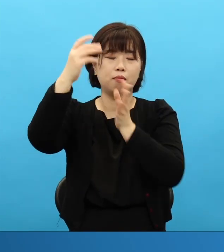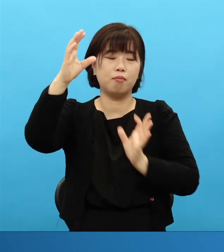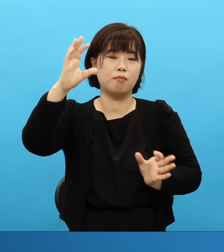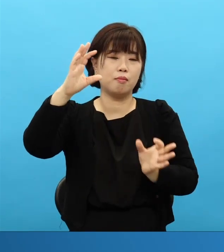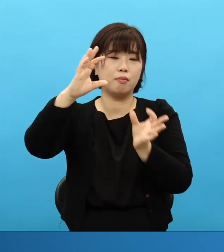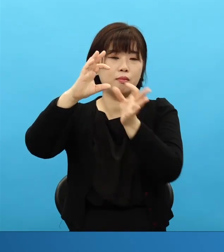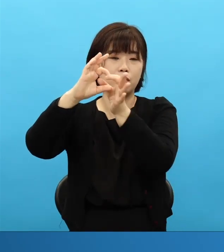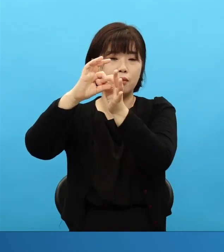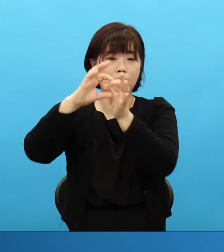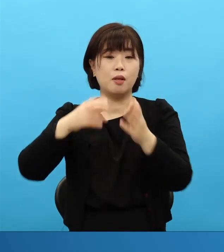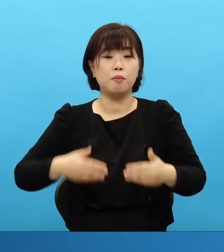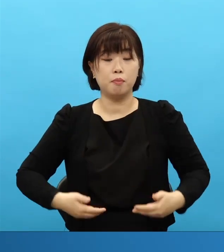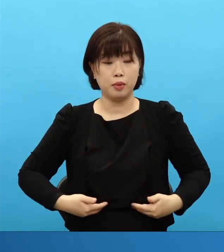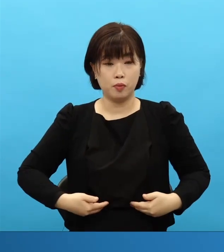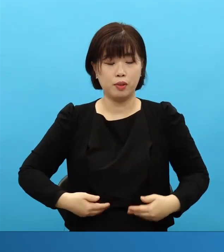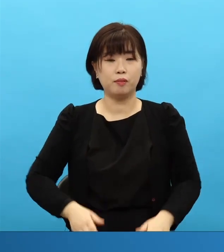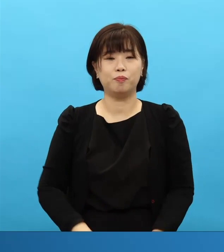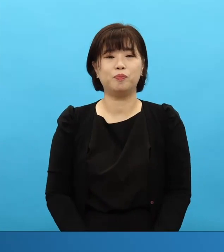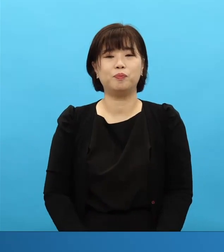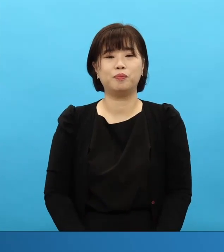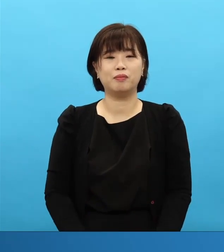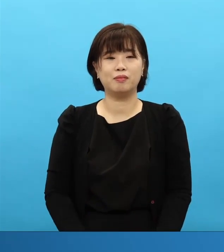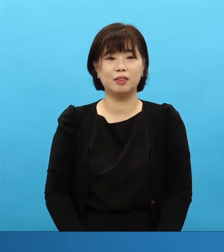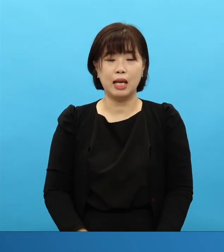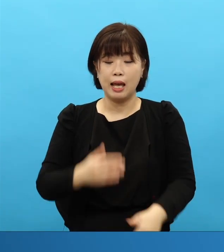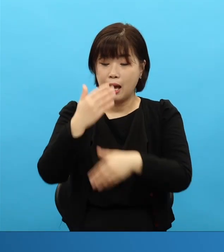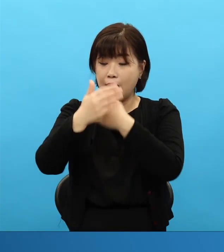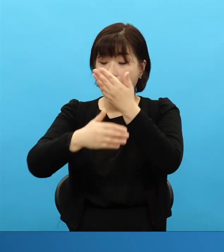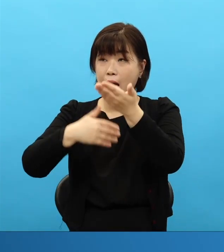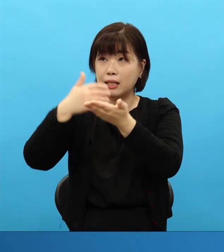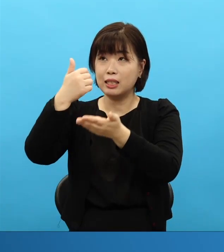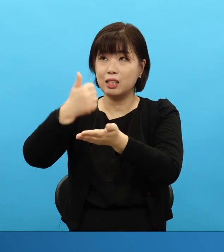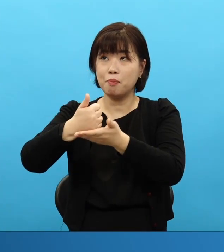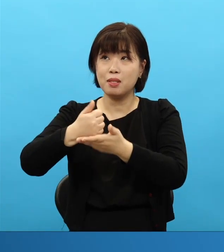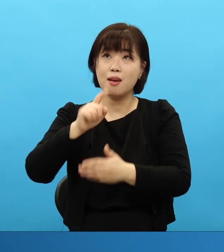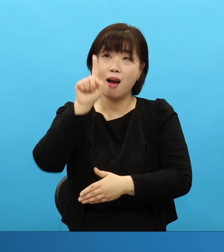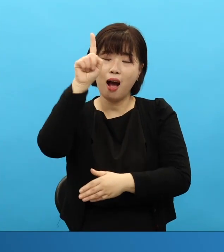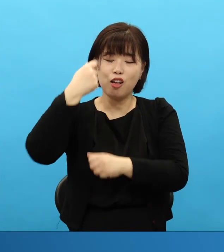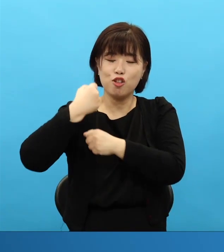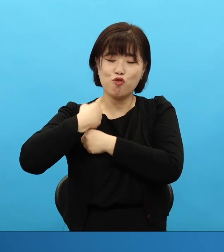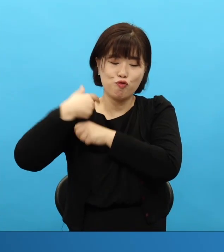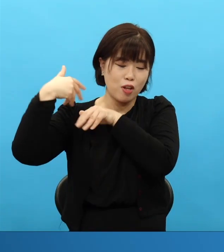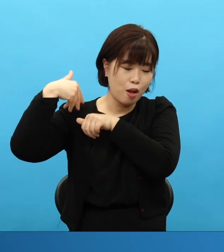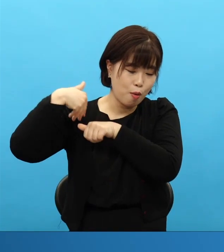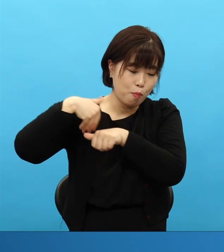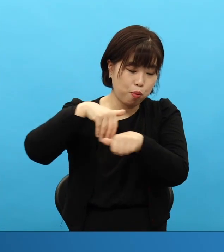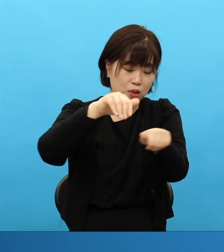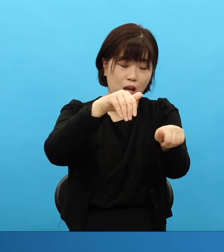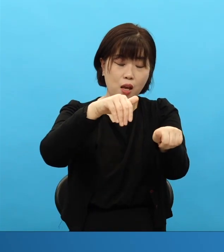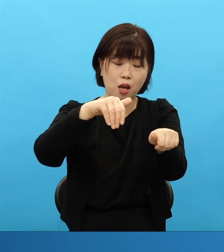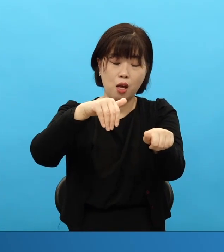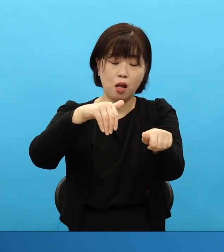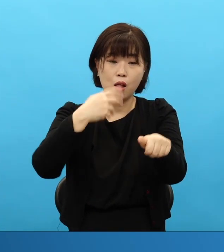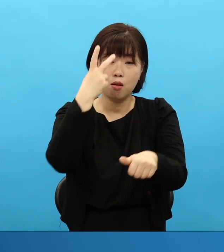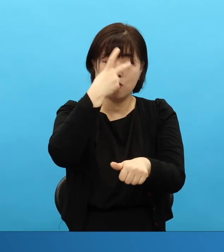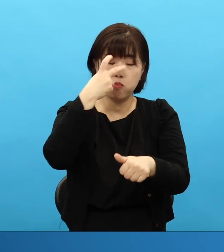하나님이 하늘 군대를 보내신 神差派天军天使 6장 15절에 6章15节， 일반 사람들 모릅니다. 一般人不能